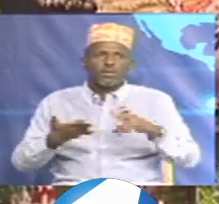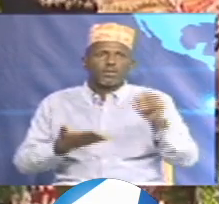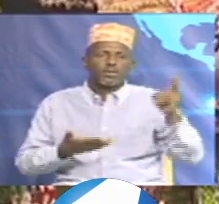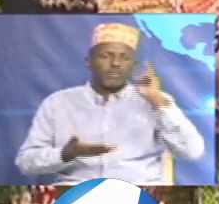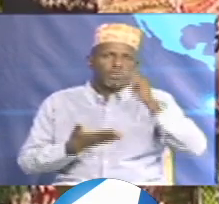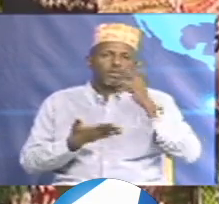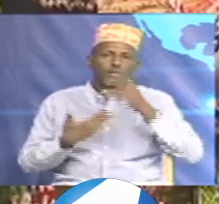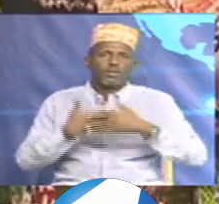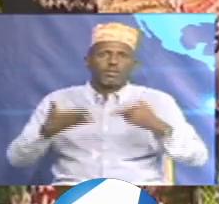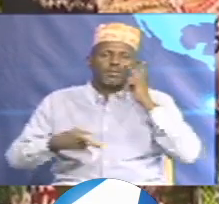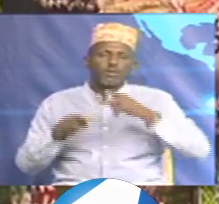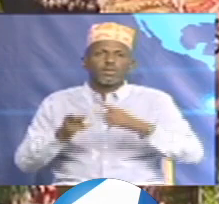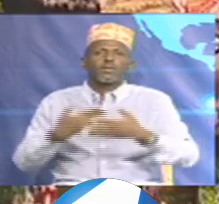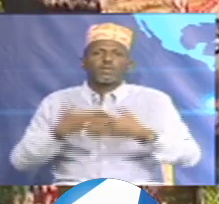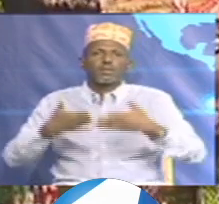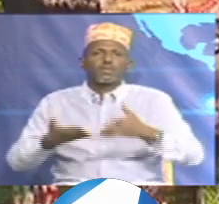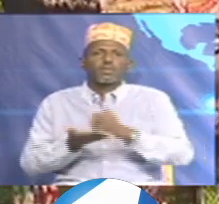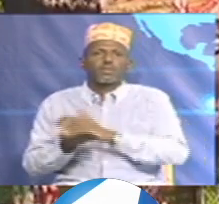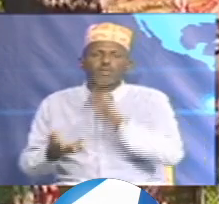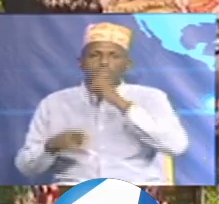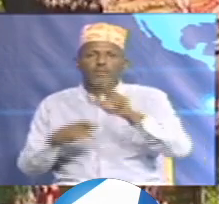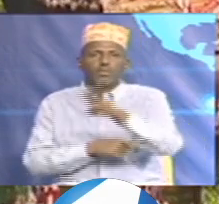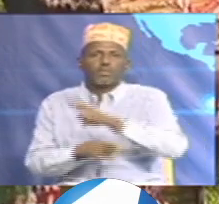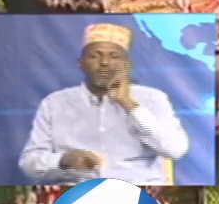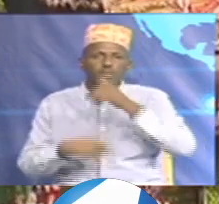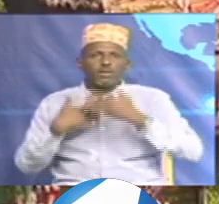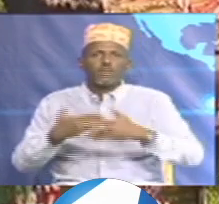Moumine s'excuse de ne pas être parmi vous